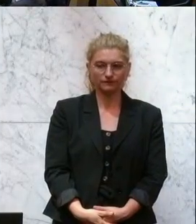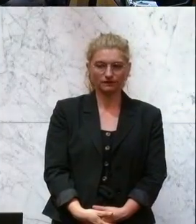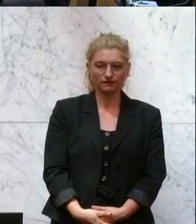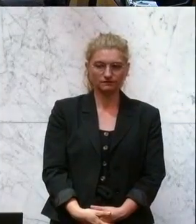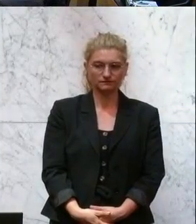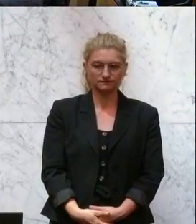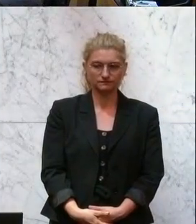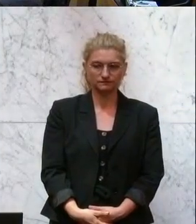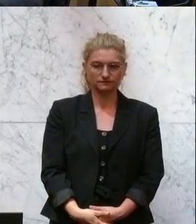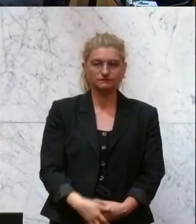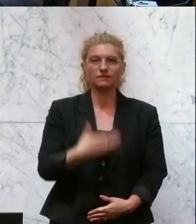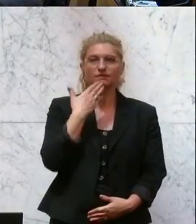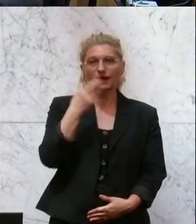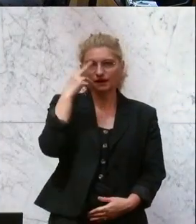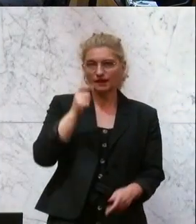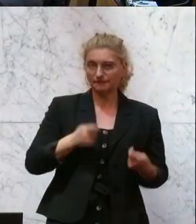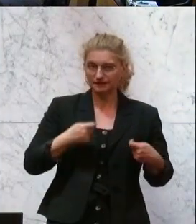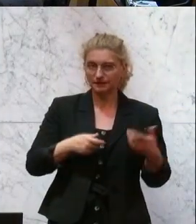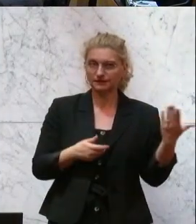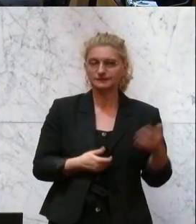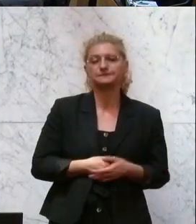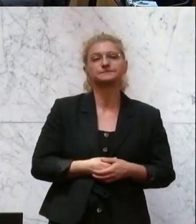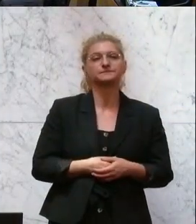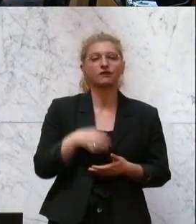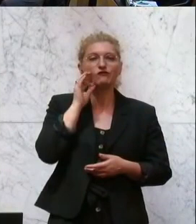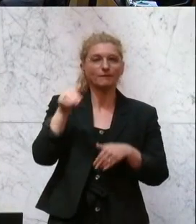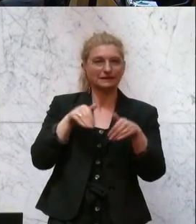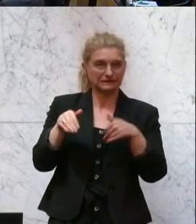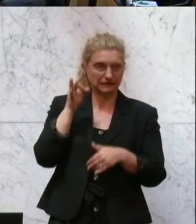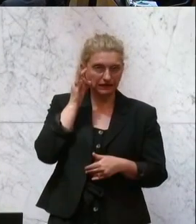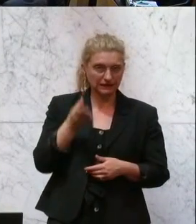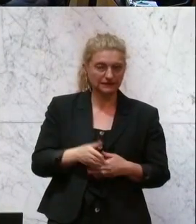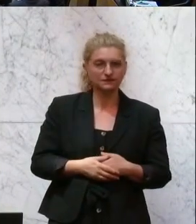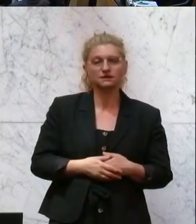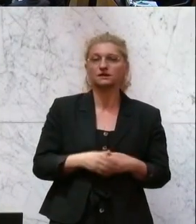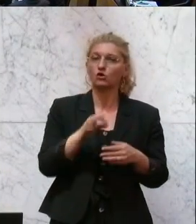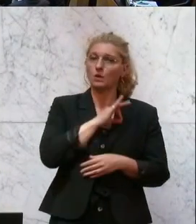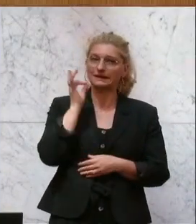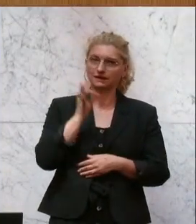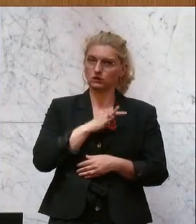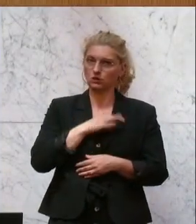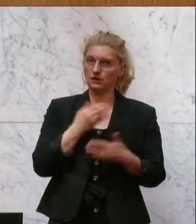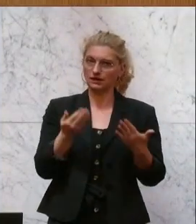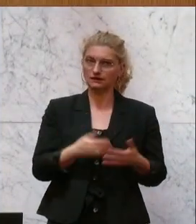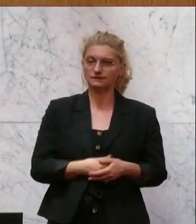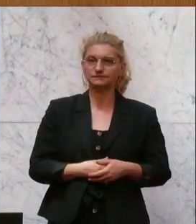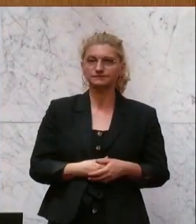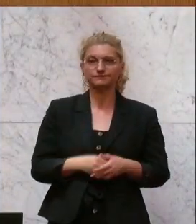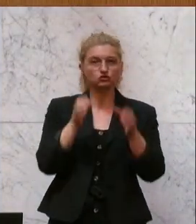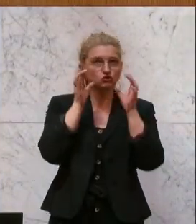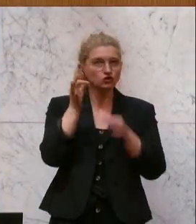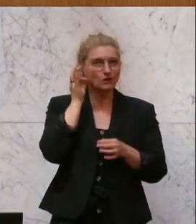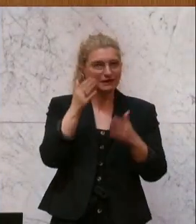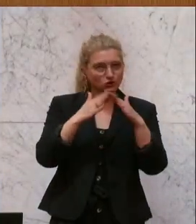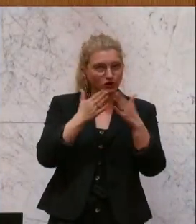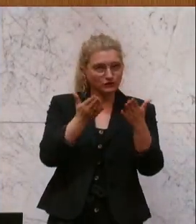Nächster Redner, Michel Remon, danke, die Grünen. Herr Präsident, Frau Ministerin, werte Kolleginnen und Kollegen, Zuseherin zu